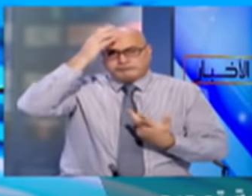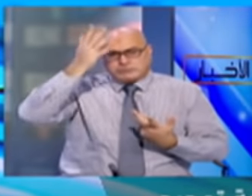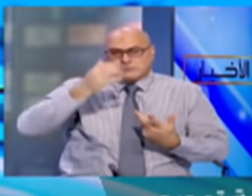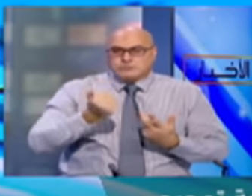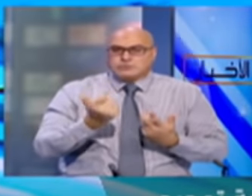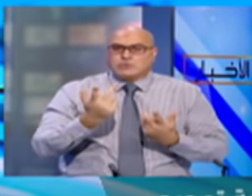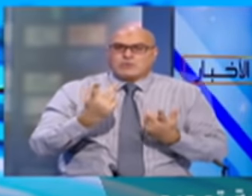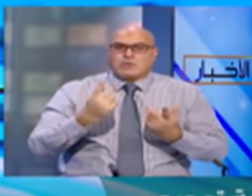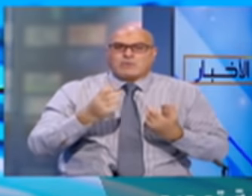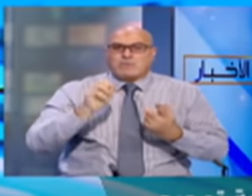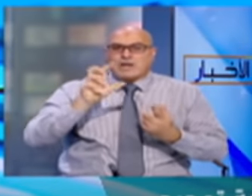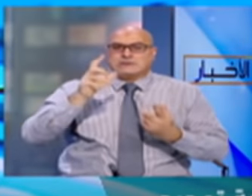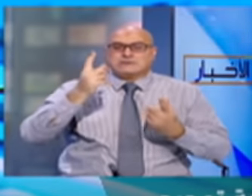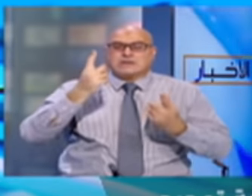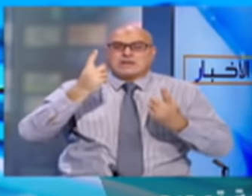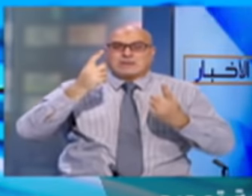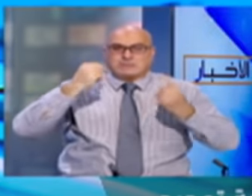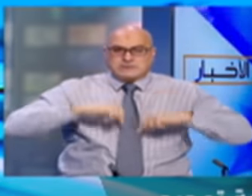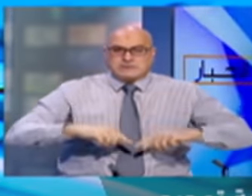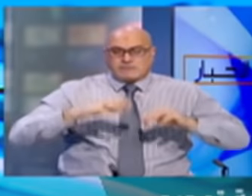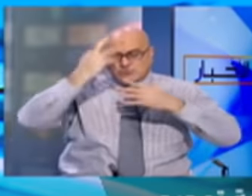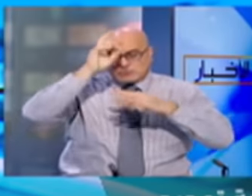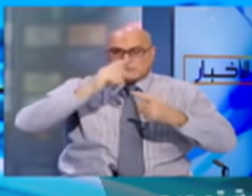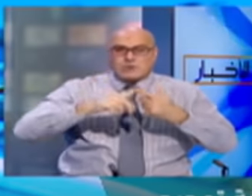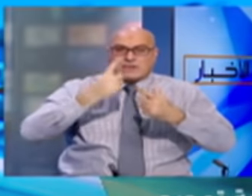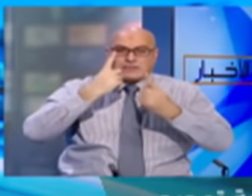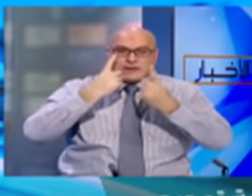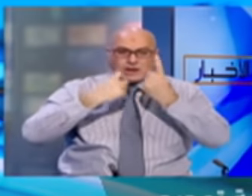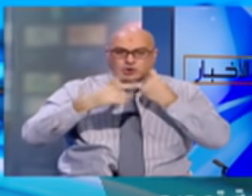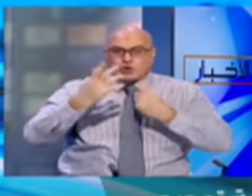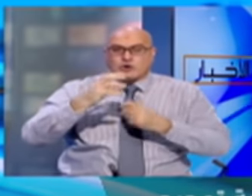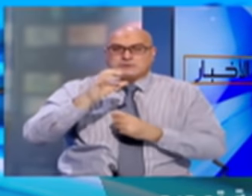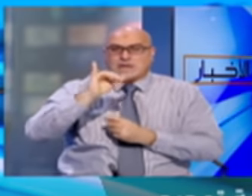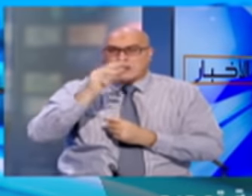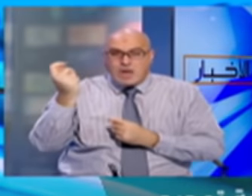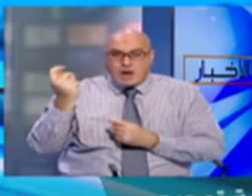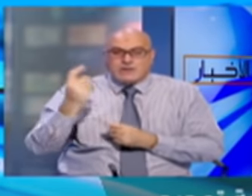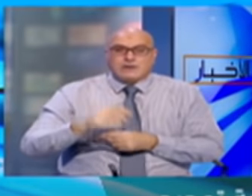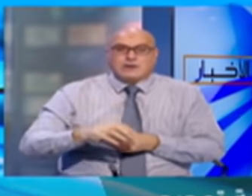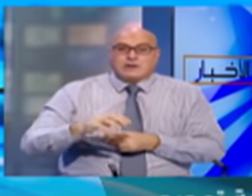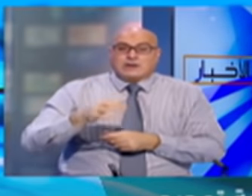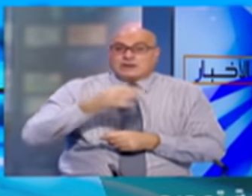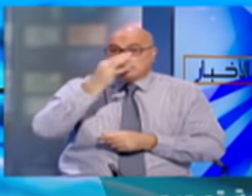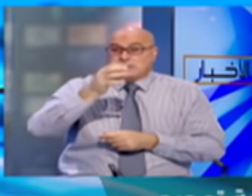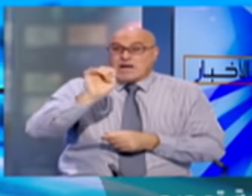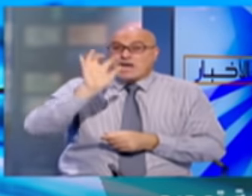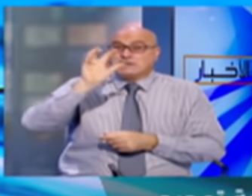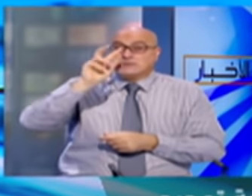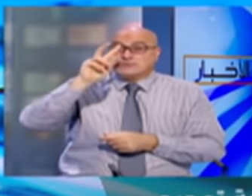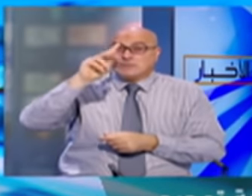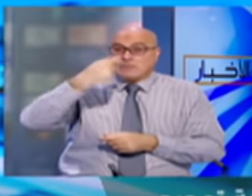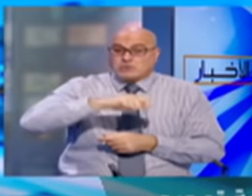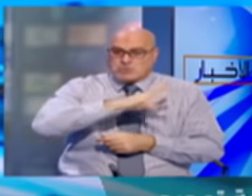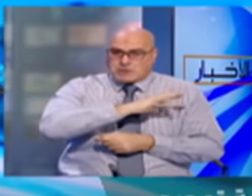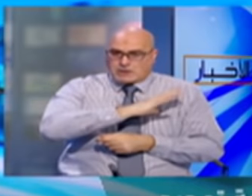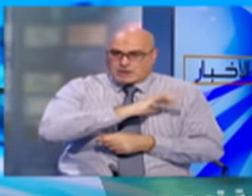وزراء الخارجية ومديري وكالات المخابرات المركزية أن إعلان رئيس الأمريكي السابق دونالد ترامب حول